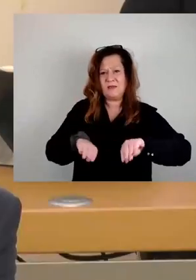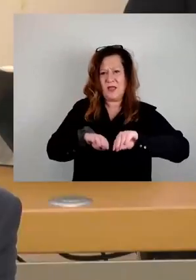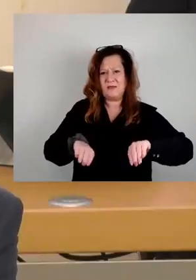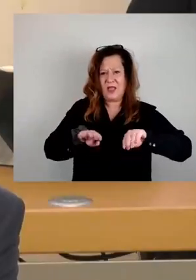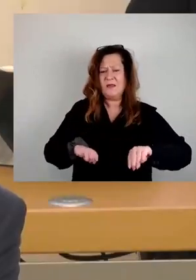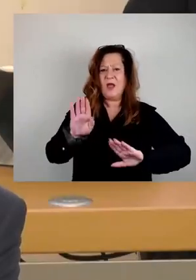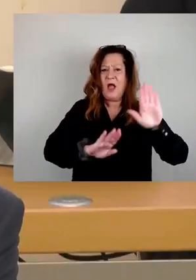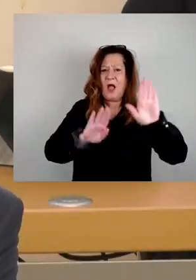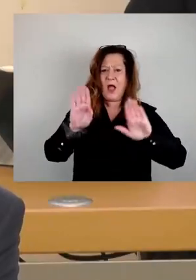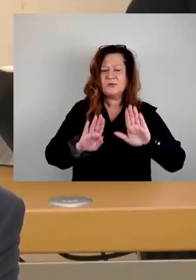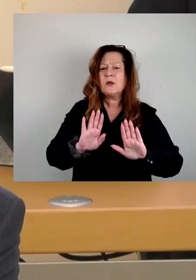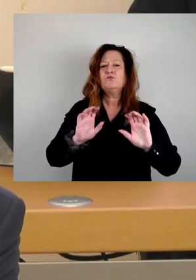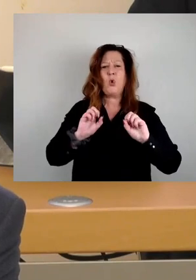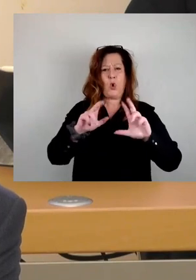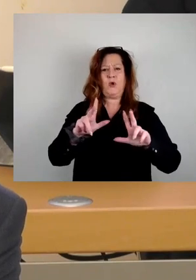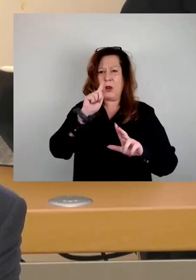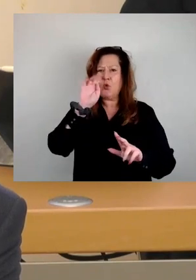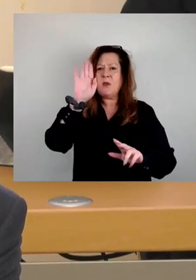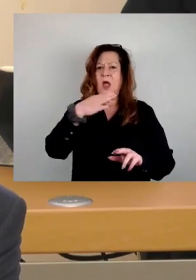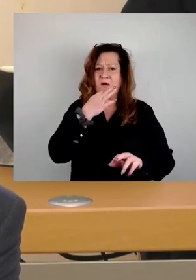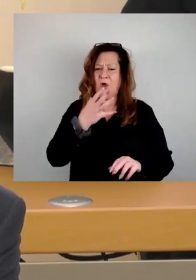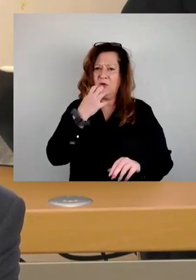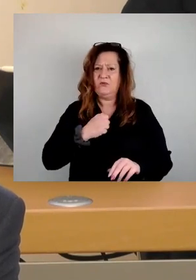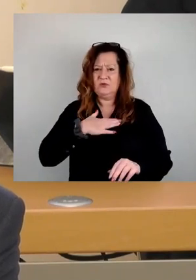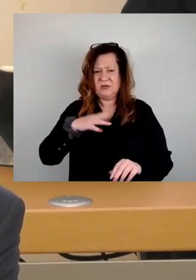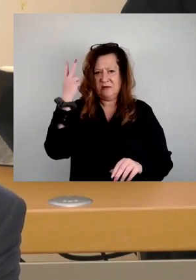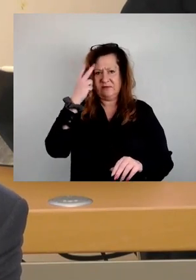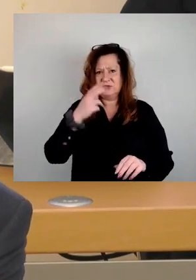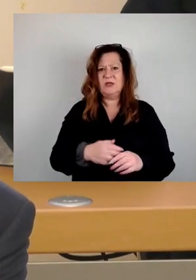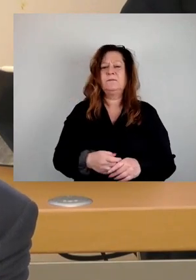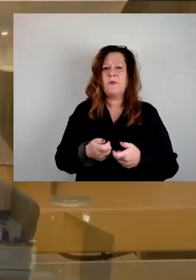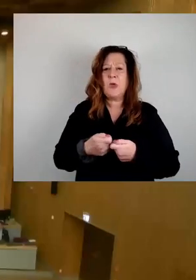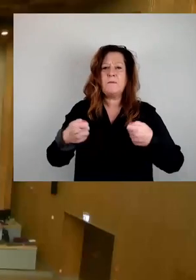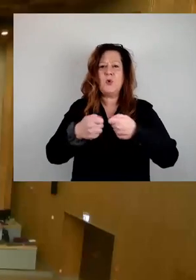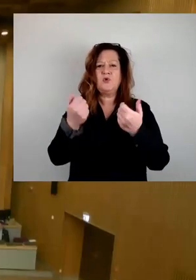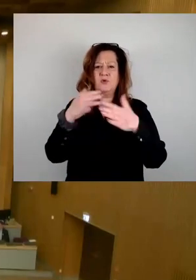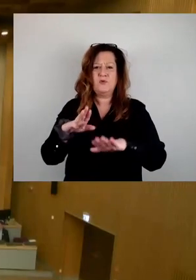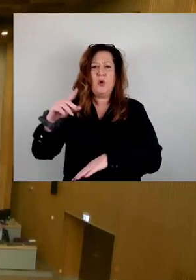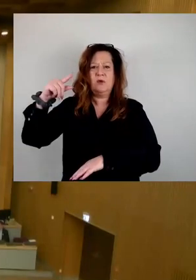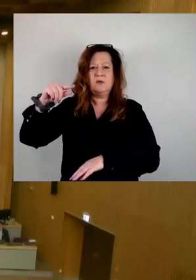im weiteren Verfahren. So, dann machen wir weiter. Bündnis 90 Die Grünen, Herr Dr. Tepper, bitte.